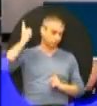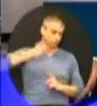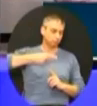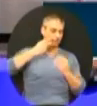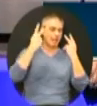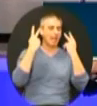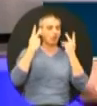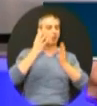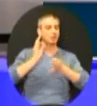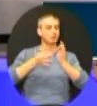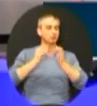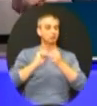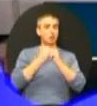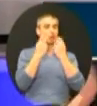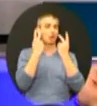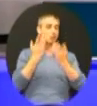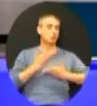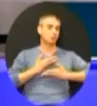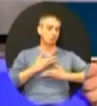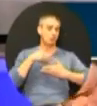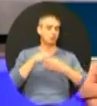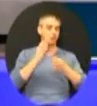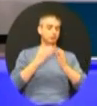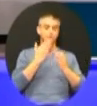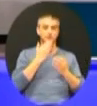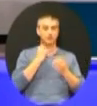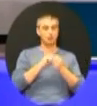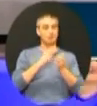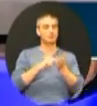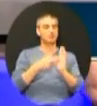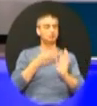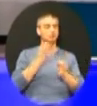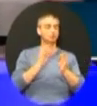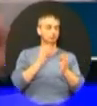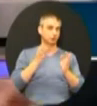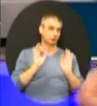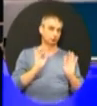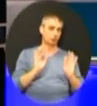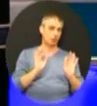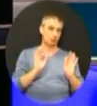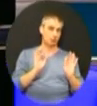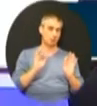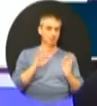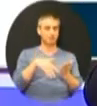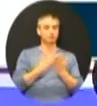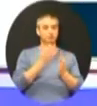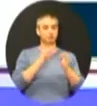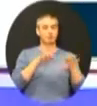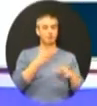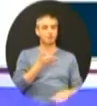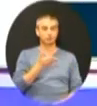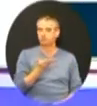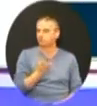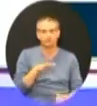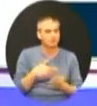העקרונות המשפט או העקרונות המקובלים במשפט הישראלי או במדיניות המשפטית של א היעוץ המשפטי לממשלה